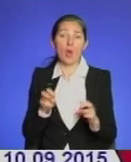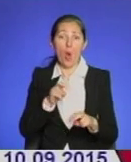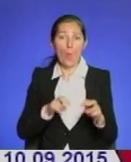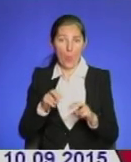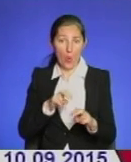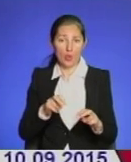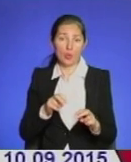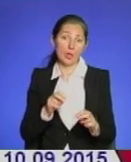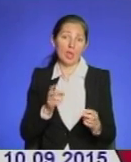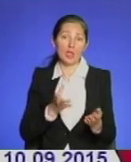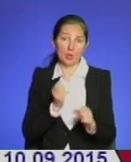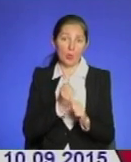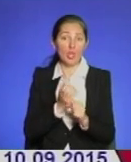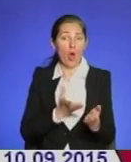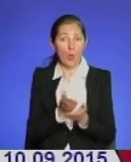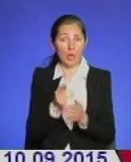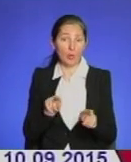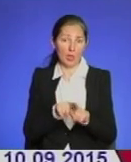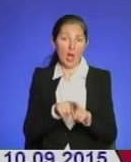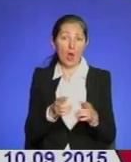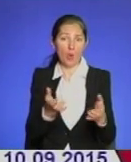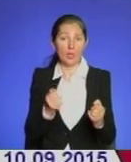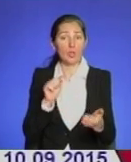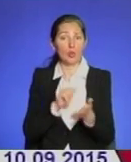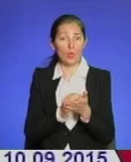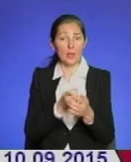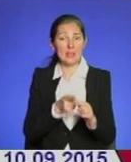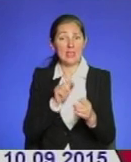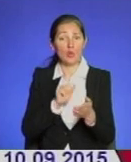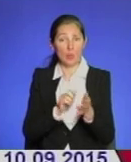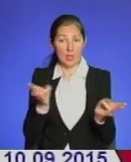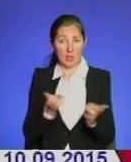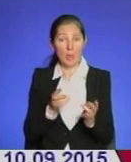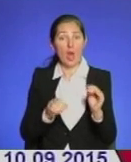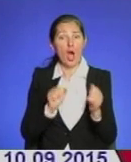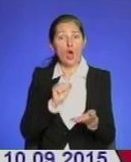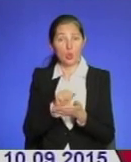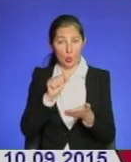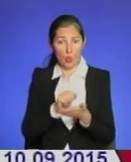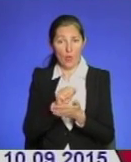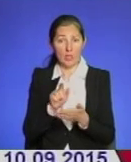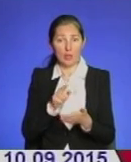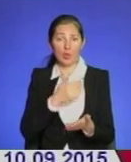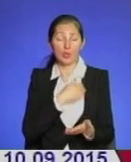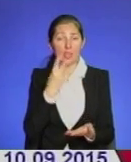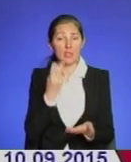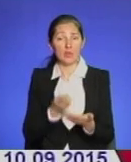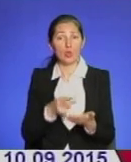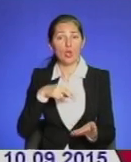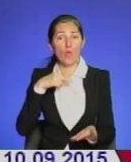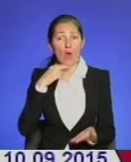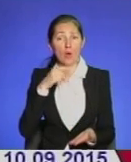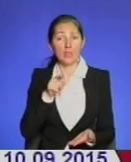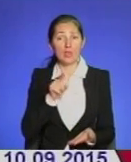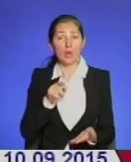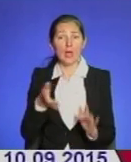та отримати відповідний документ. Даний документ потрібно роздрукувати. На що хотіли зосередити увагу? На те, що